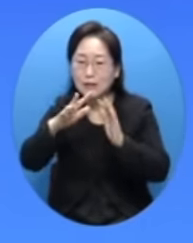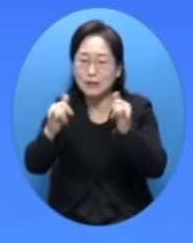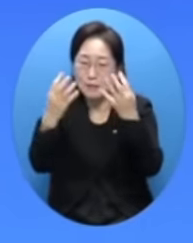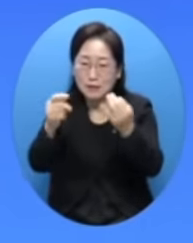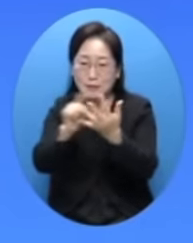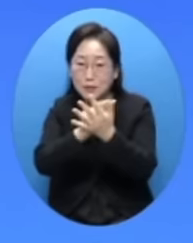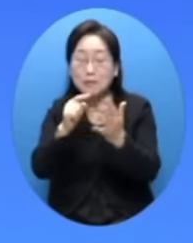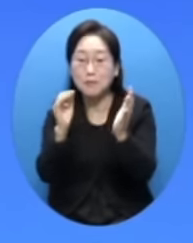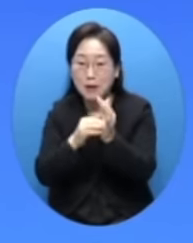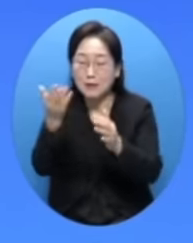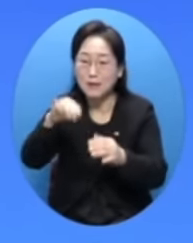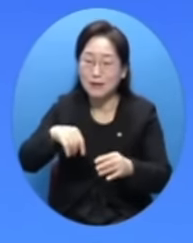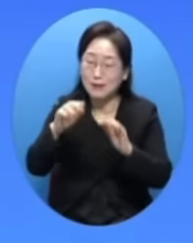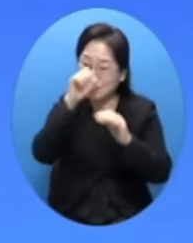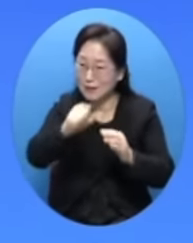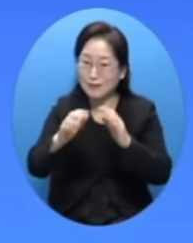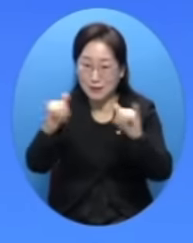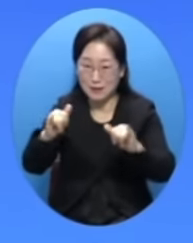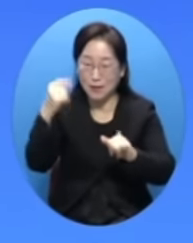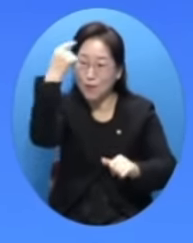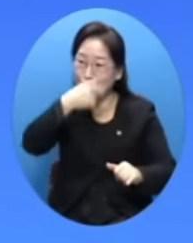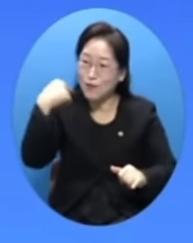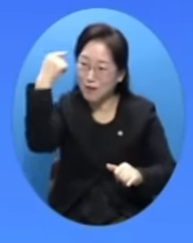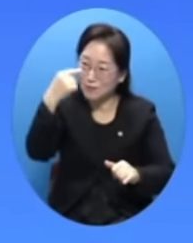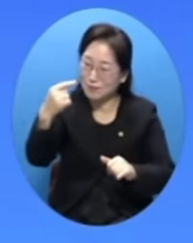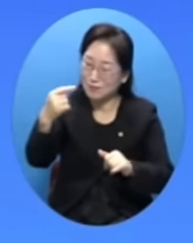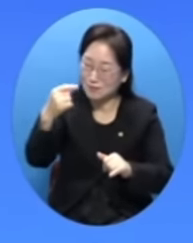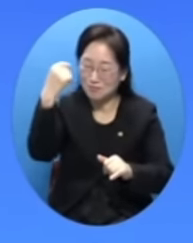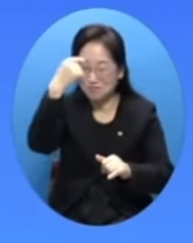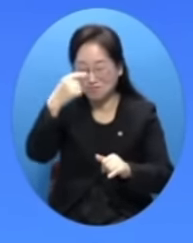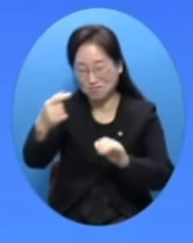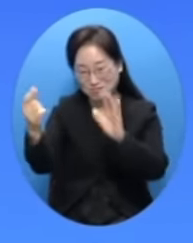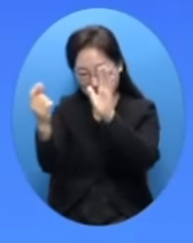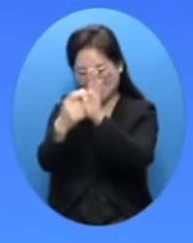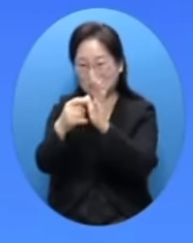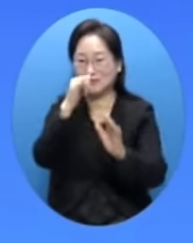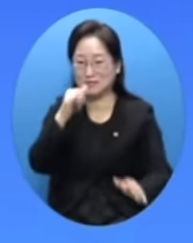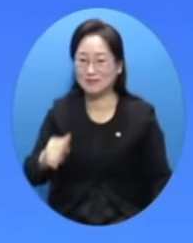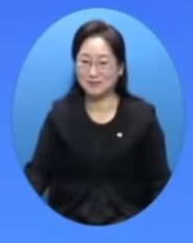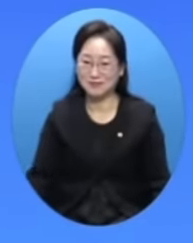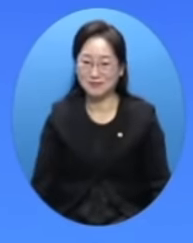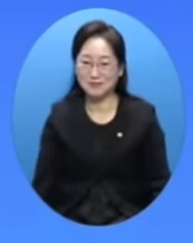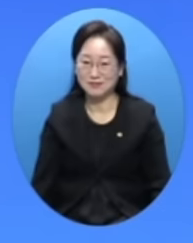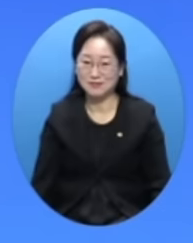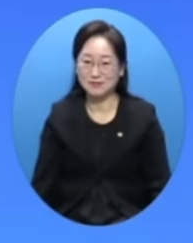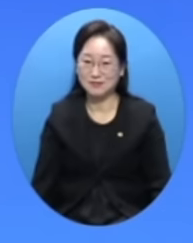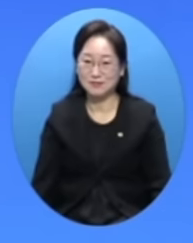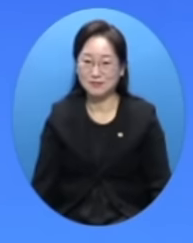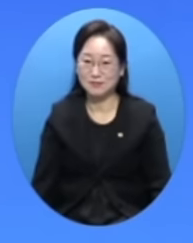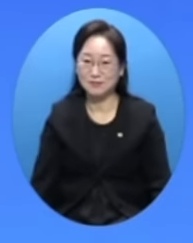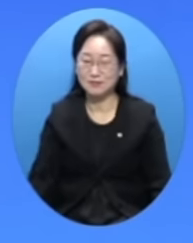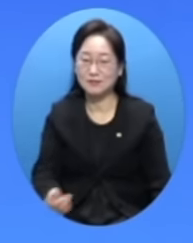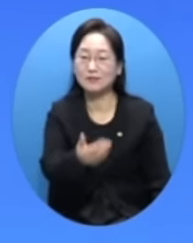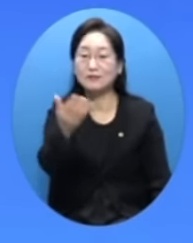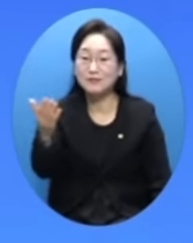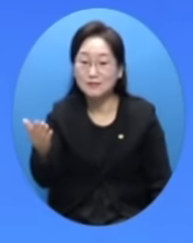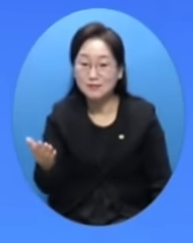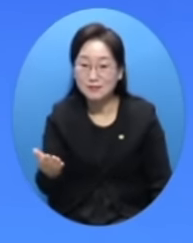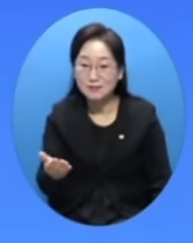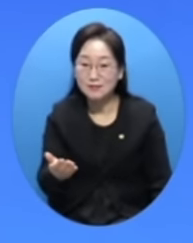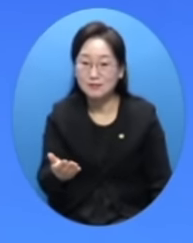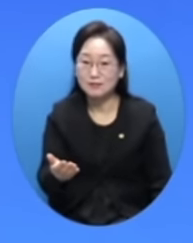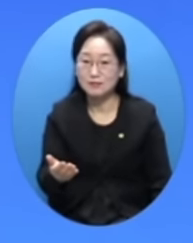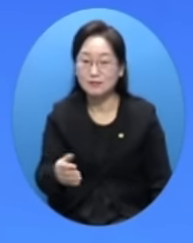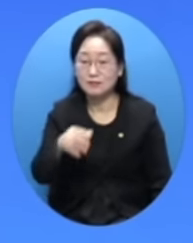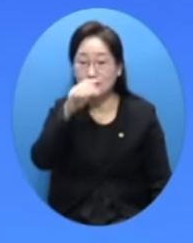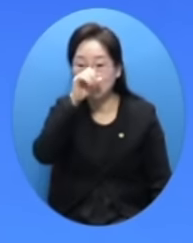사람들은 얼굴에 다 쓰여 있습니다다 그런 얘기를 하더라고요 여러분 하나님 앞에서